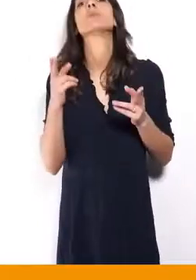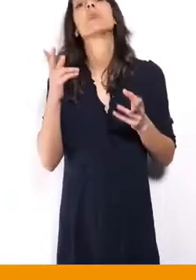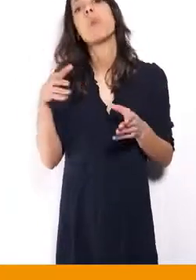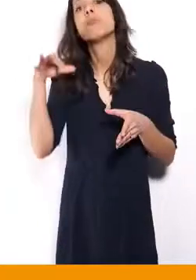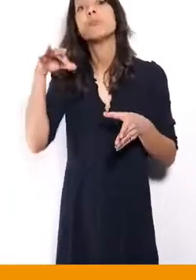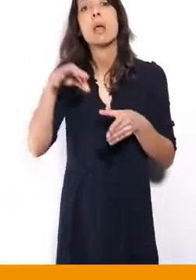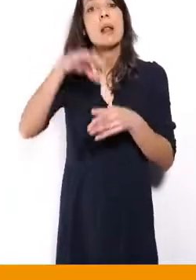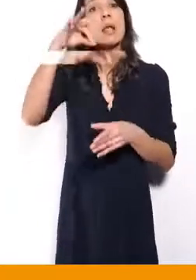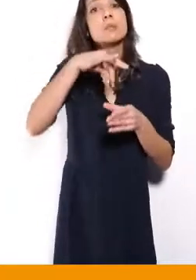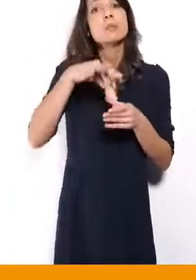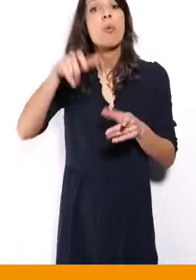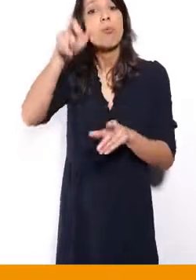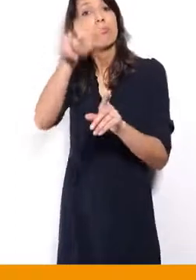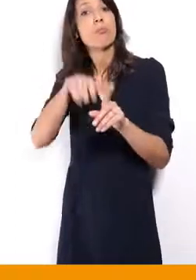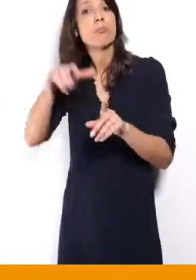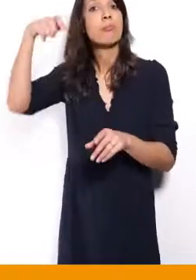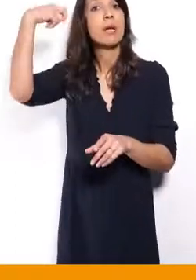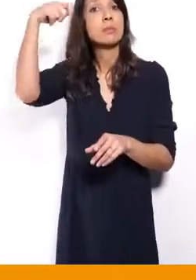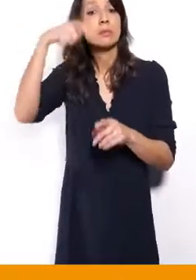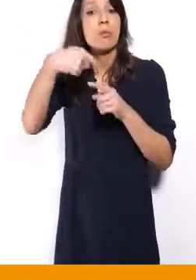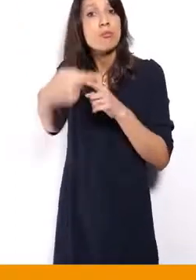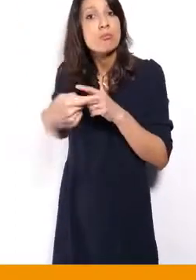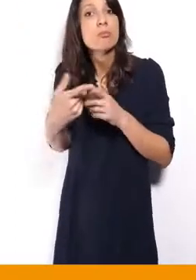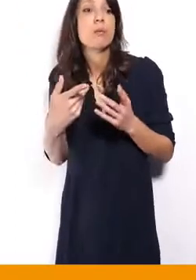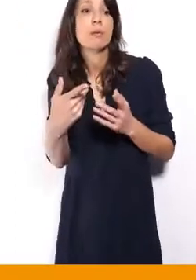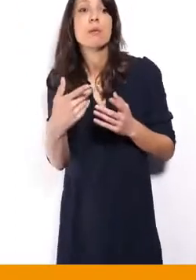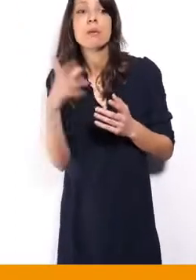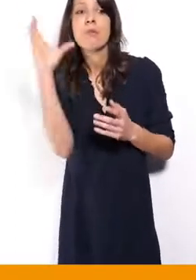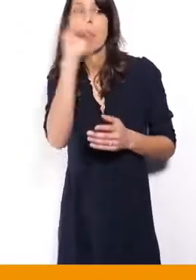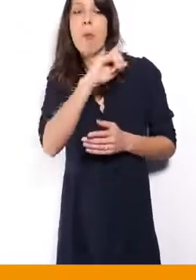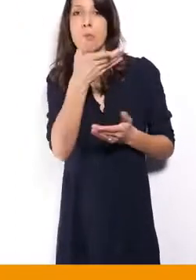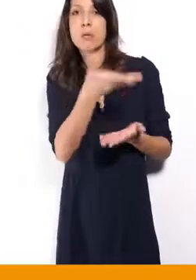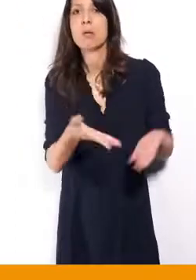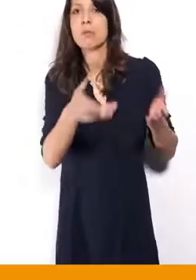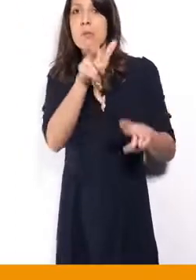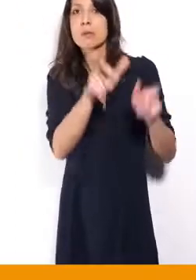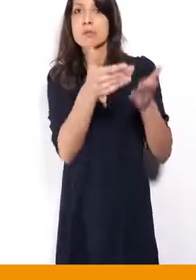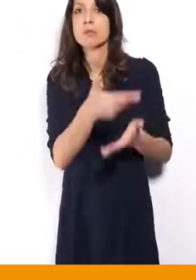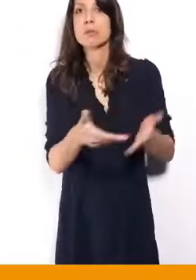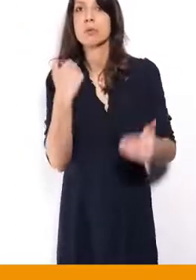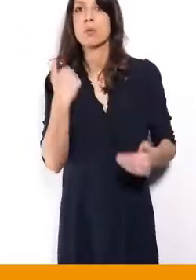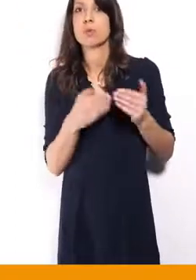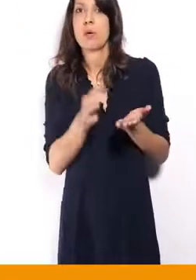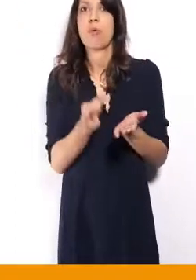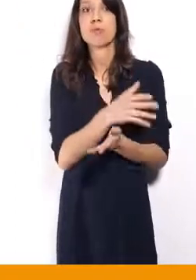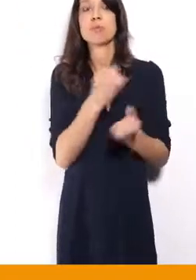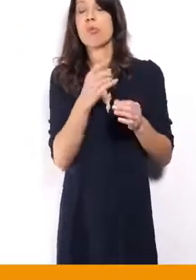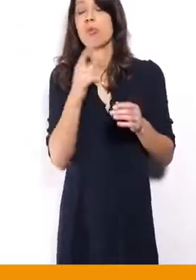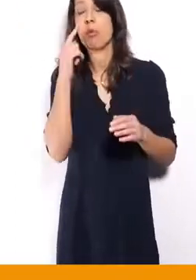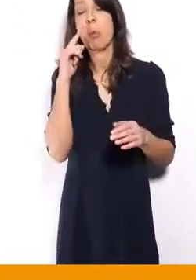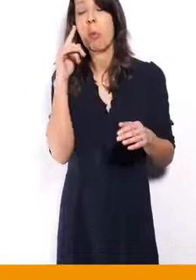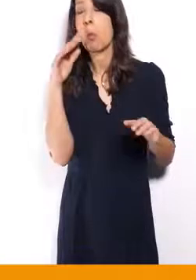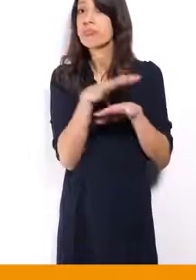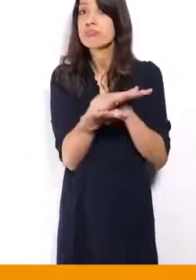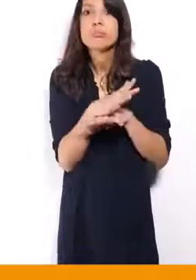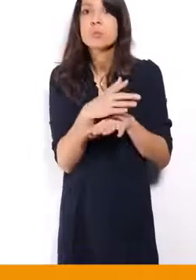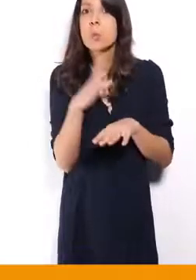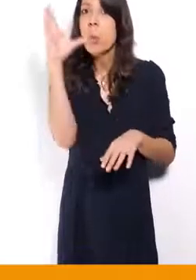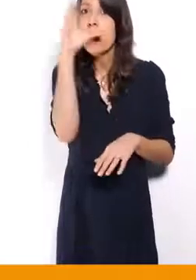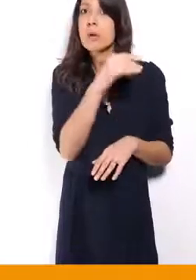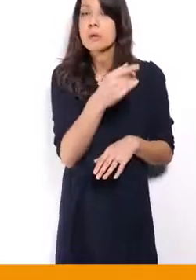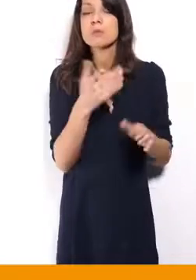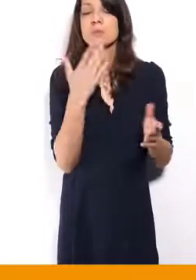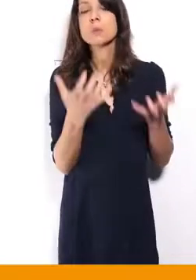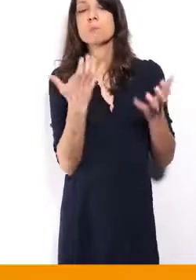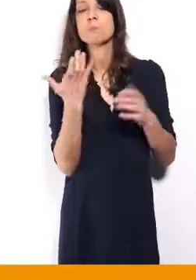évidemment toutes ces personnes qu'on a parfois trop tendance à oublier. Et justement, si nous pouvions donner un éclairage sur le